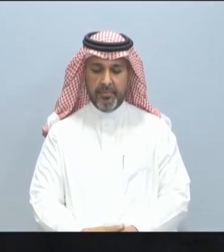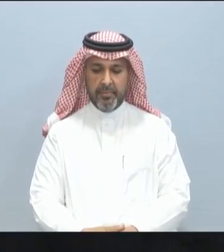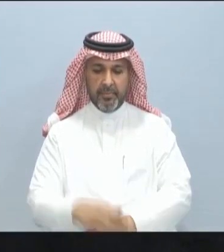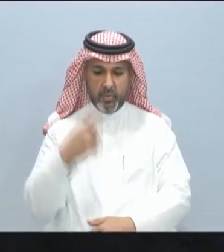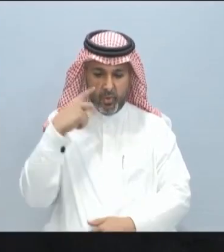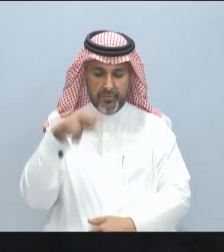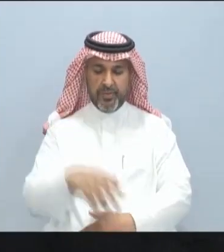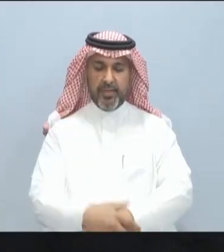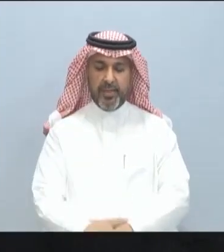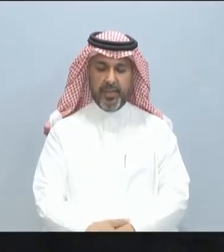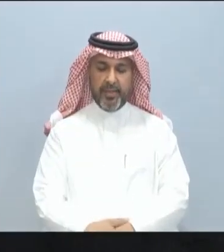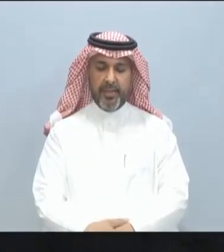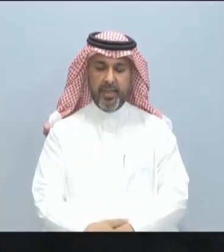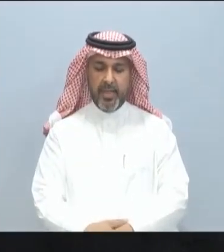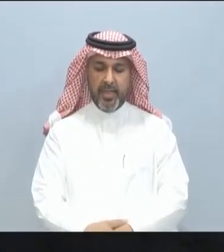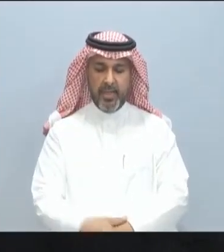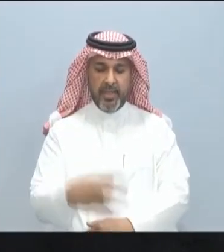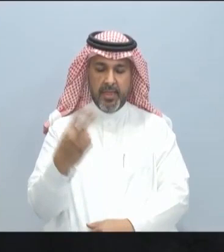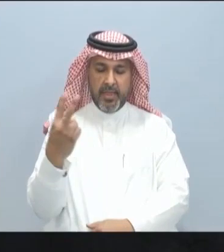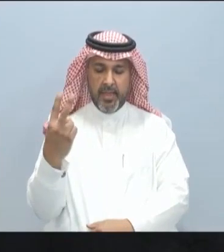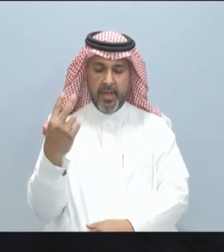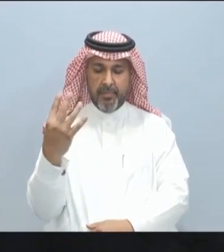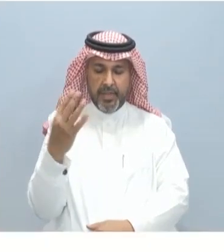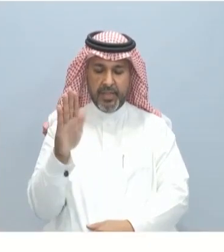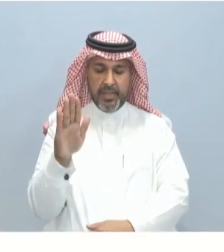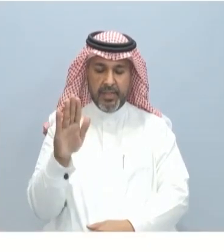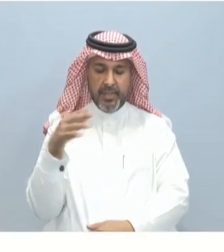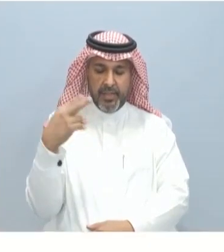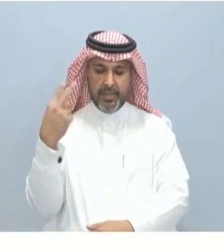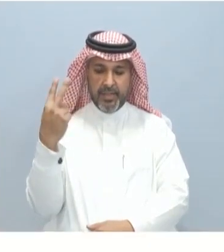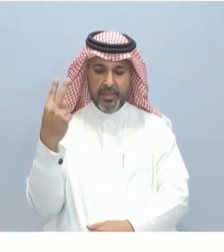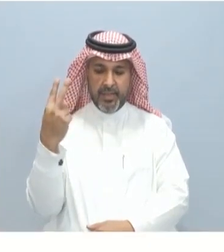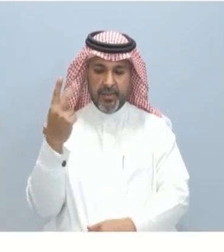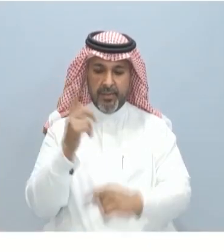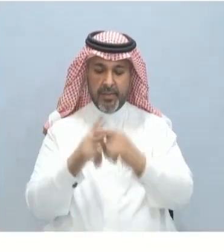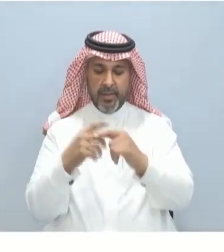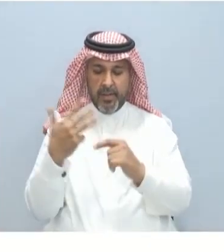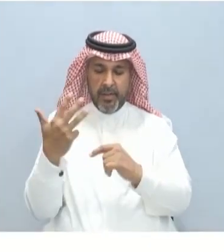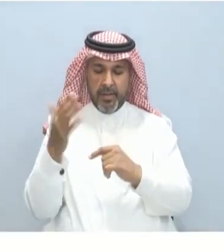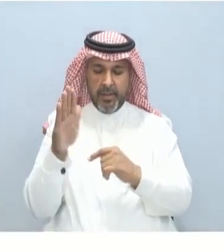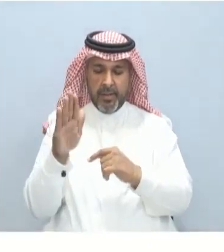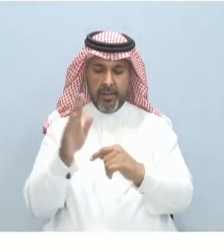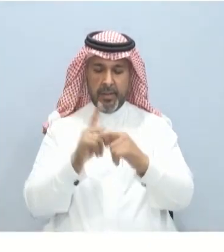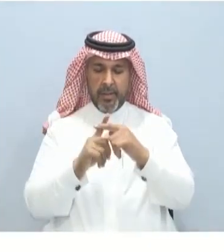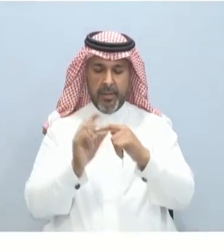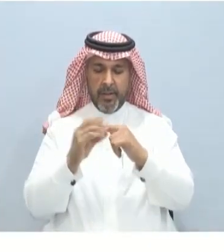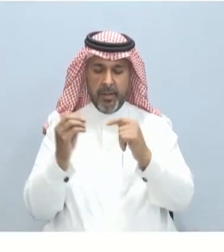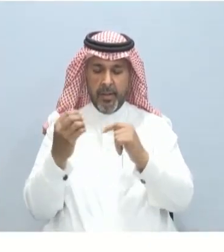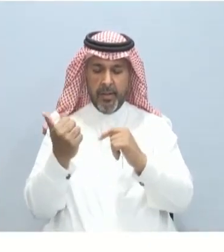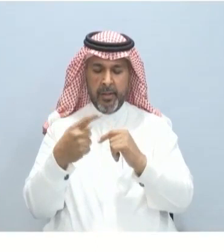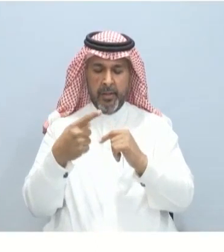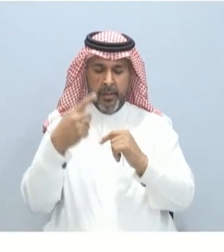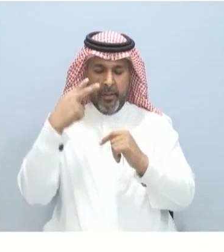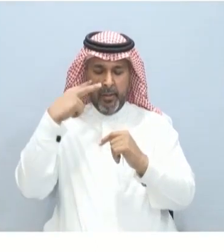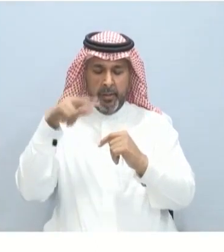هذا السؤال من فقره تاكد اربعه سين تربيع زائد تسعه سين ناقص 16 هل تمثل لنا مربعا كاملا ام لا